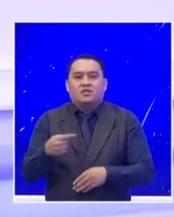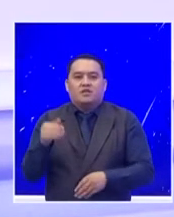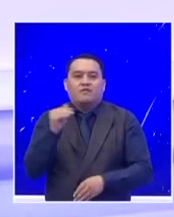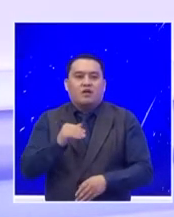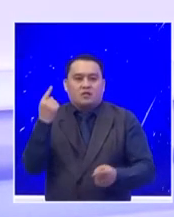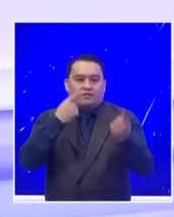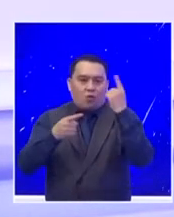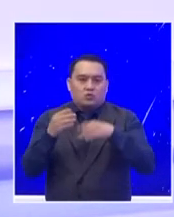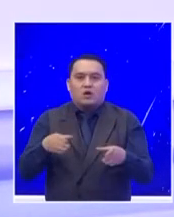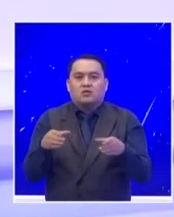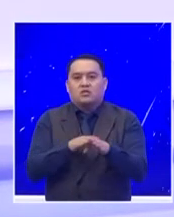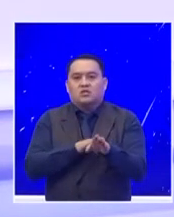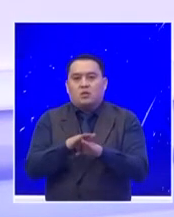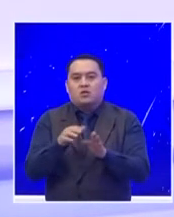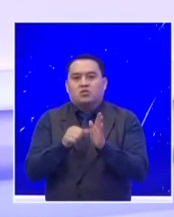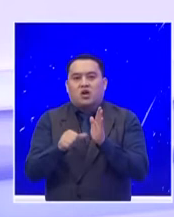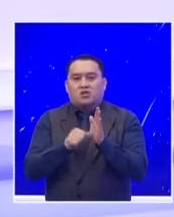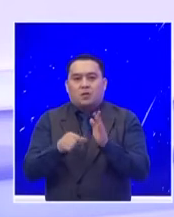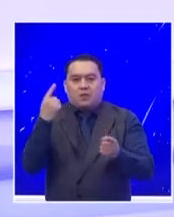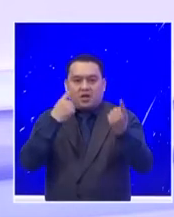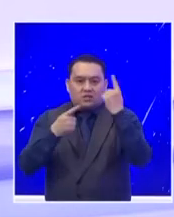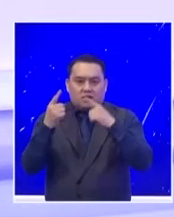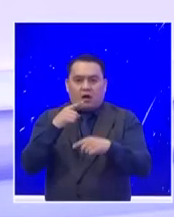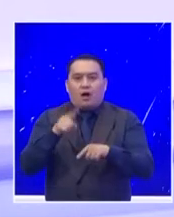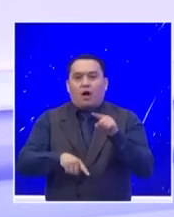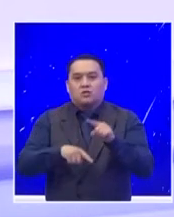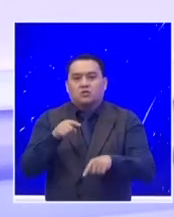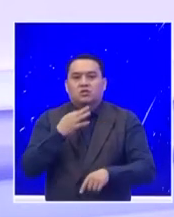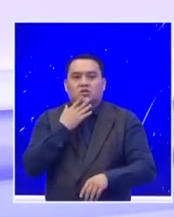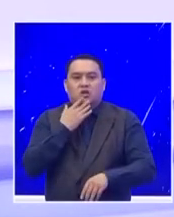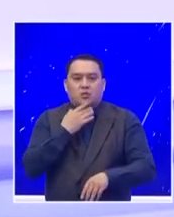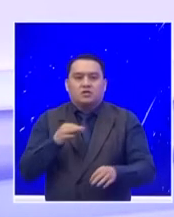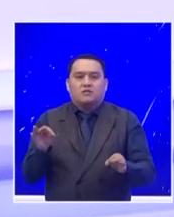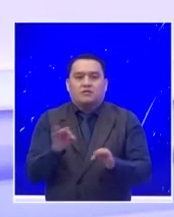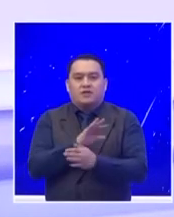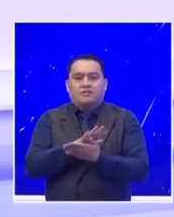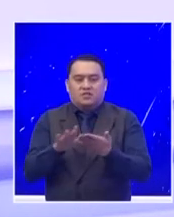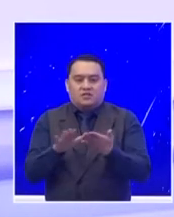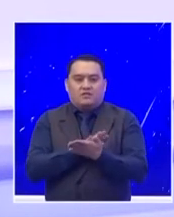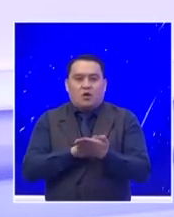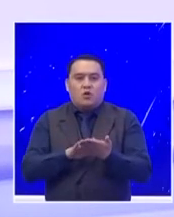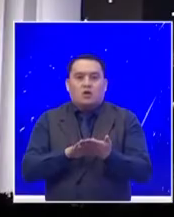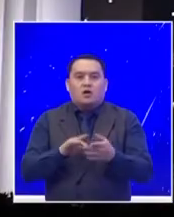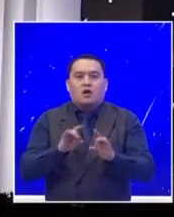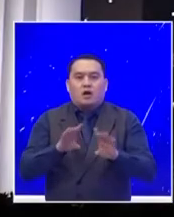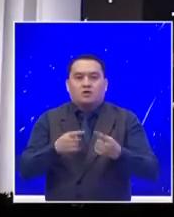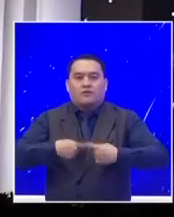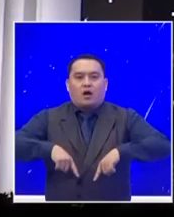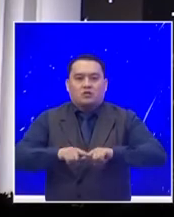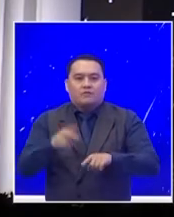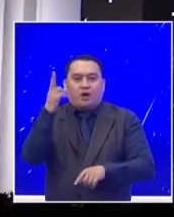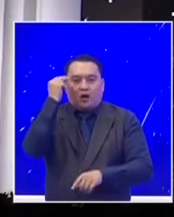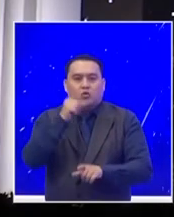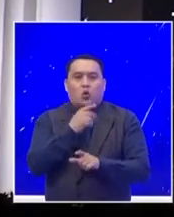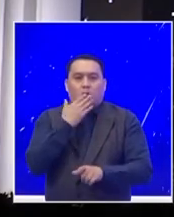февраля творческий коллектив исполнил более 60 произведений отечественных зарубежных композиторов. Как говорят организаторы,